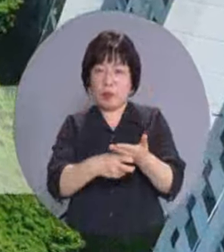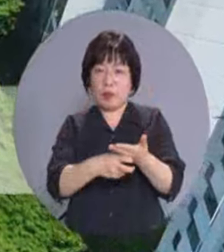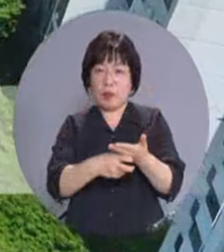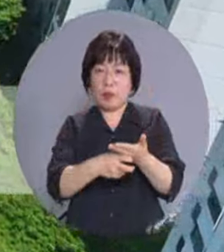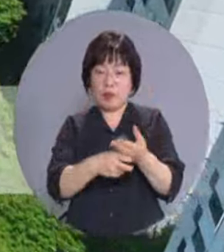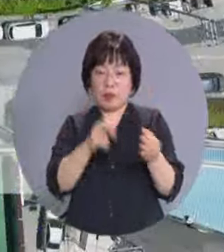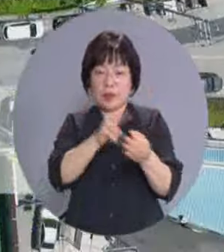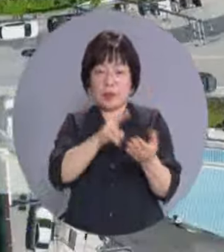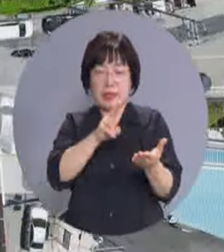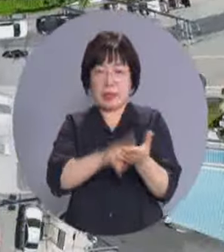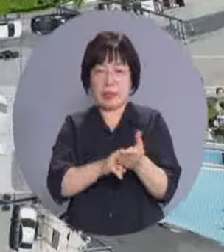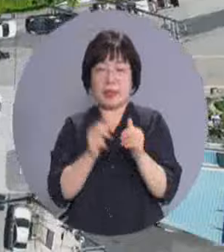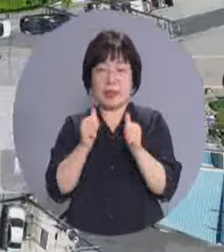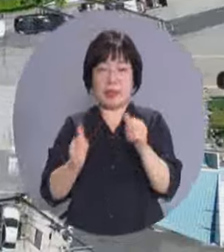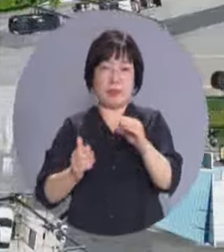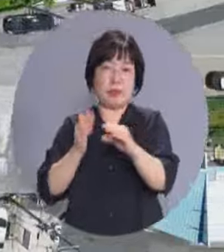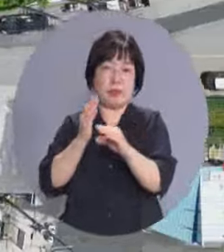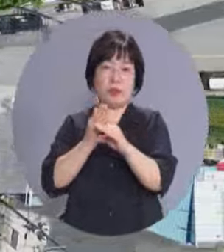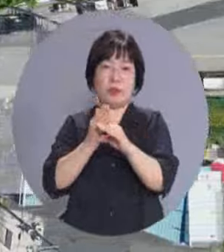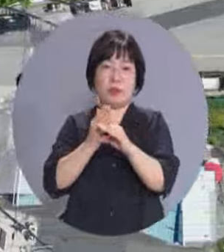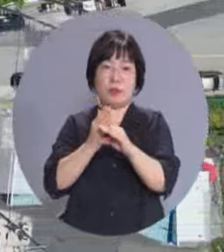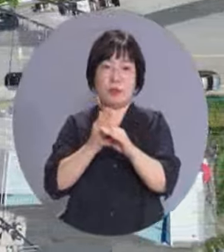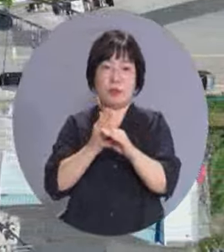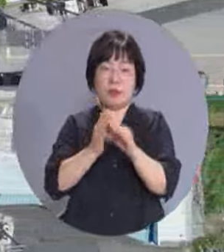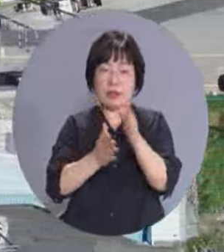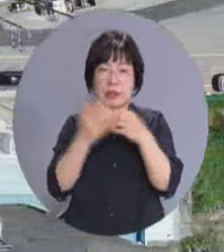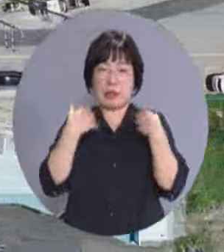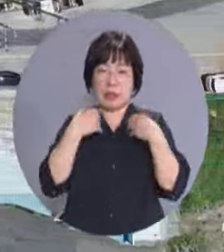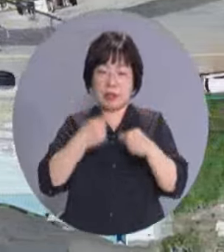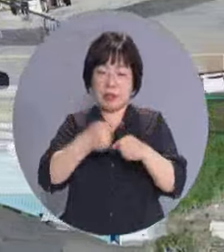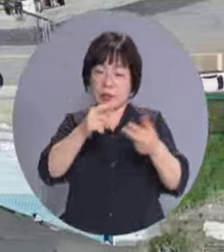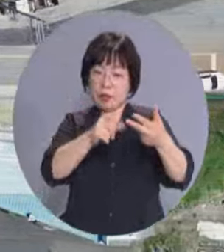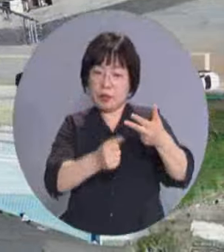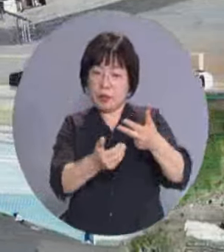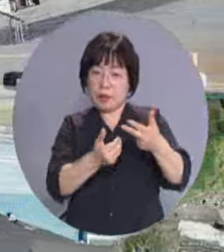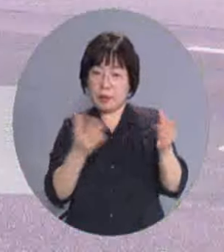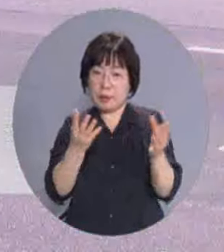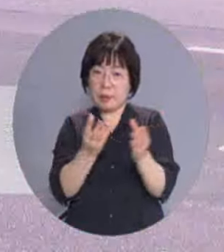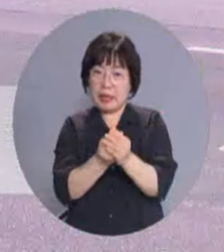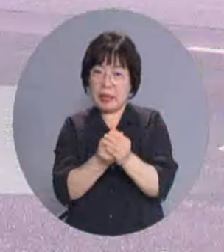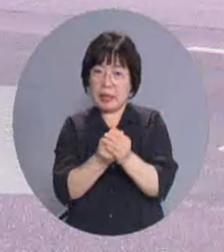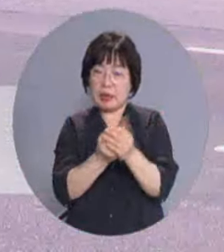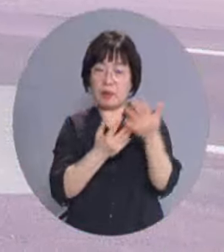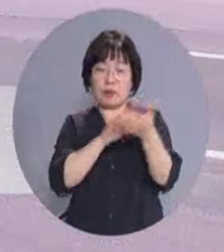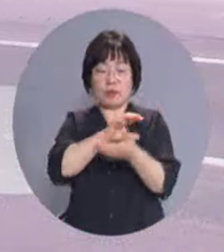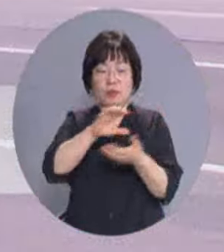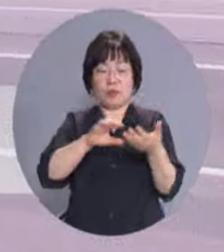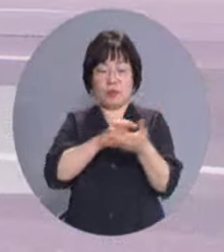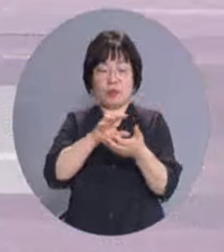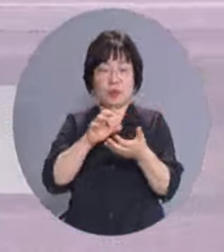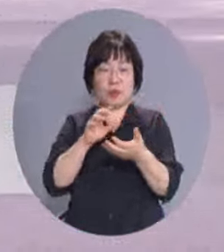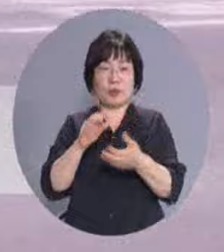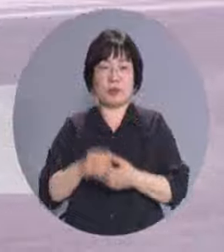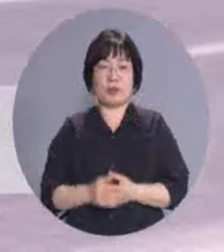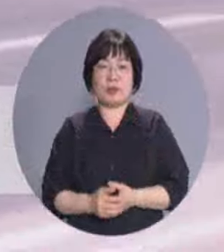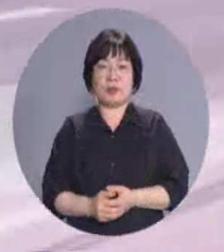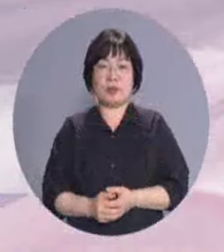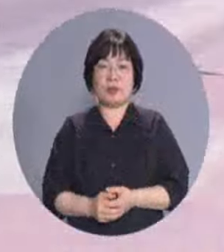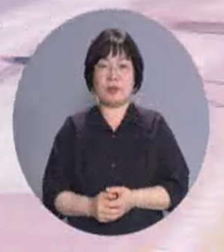민형사상 소송 등이 진행 중이고 시가 밝힌 내년 상반기 사업 완료는 예측할 수 없는 상황이라고